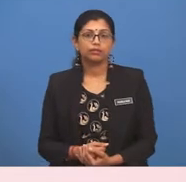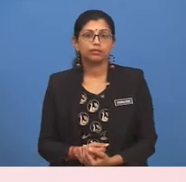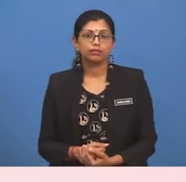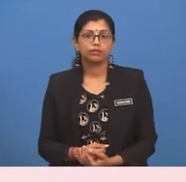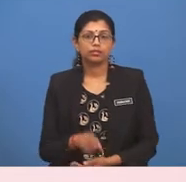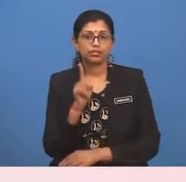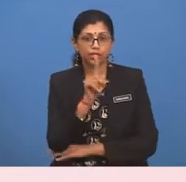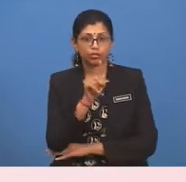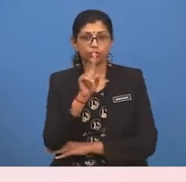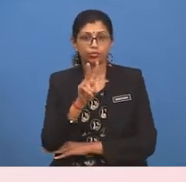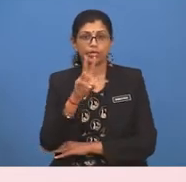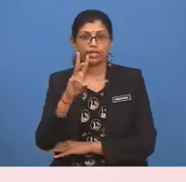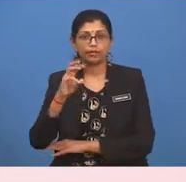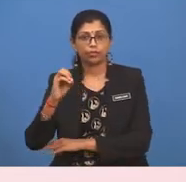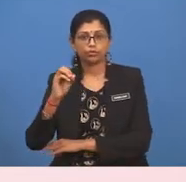bijak